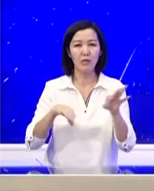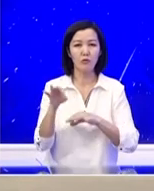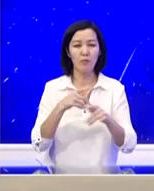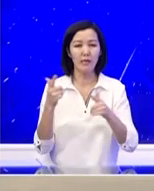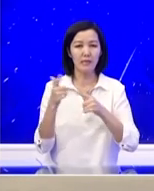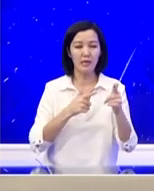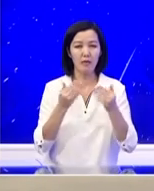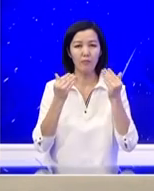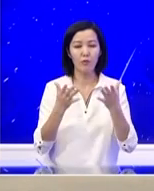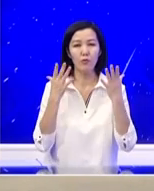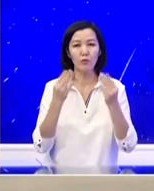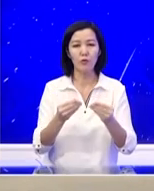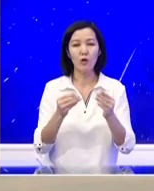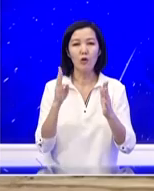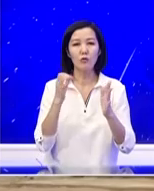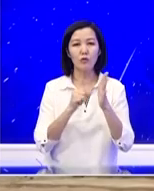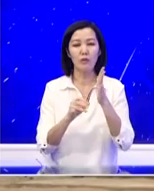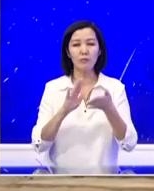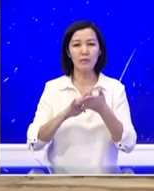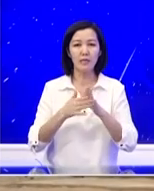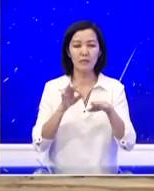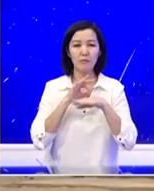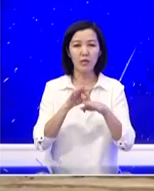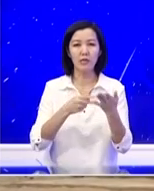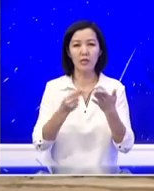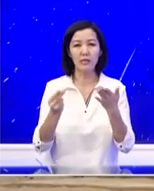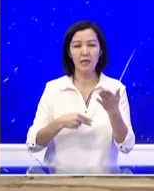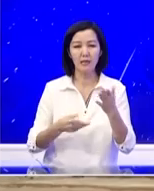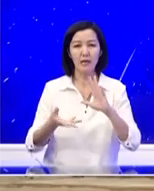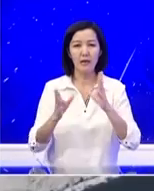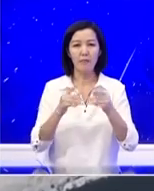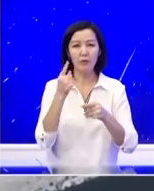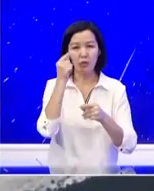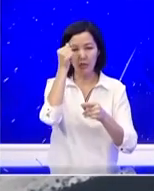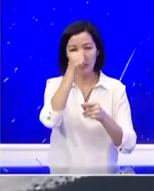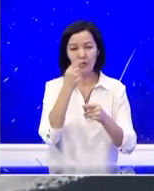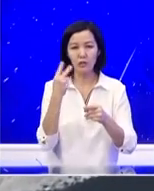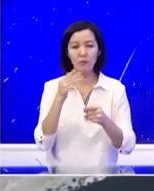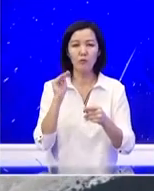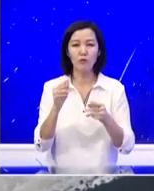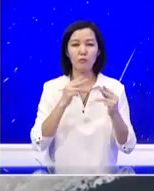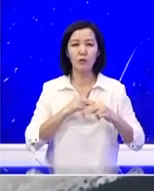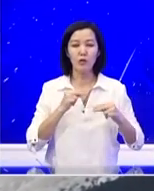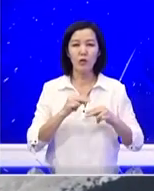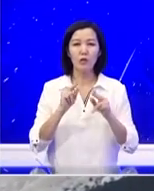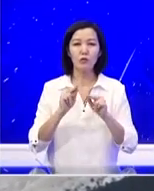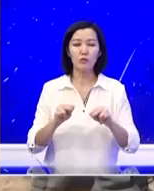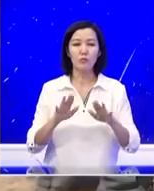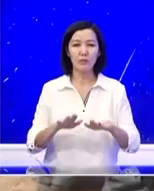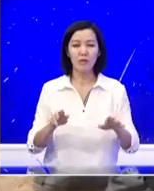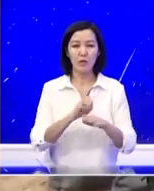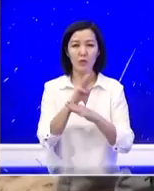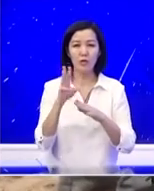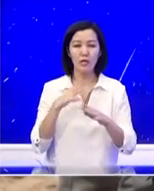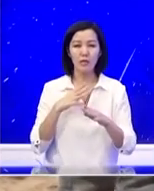әзірленген, бүгінге 365-мен келісімшарт жасалды. Жалпы жылдық жоспар 23 000 тұрғынды тұрақты жұмысқа орналастыру.